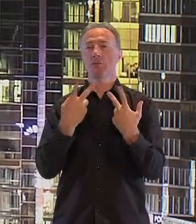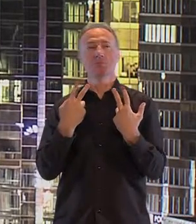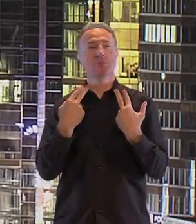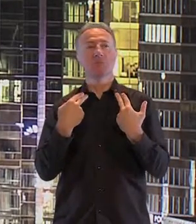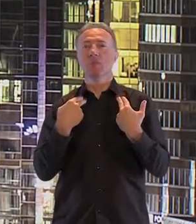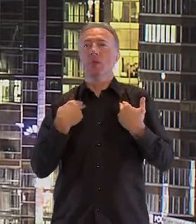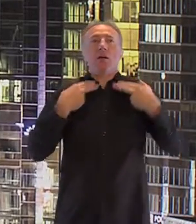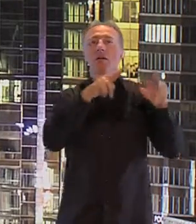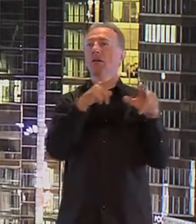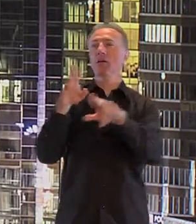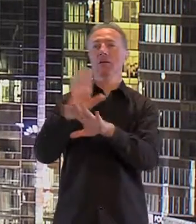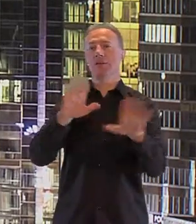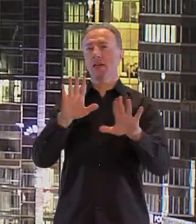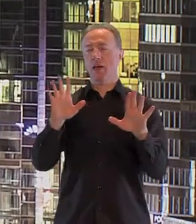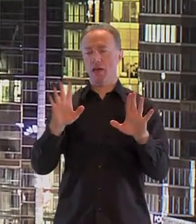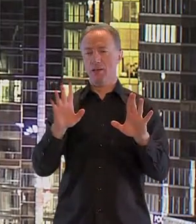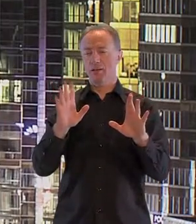ruchem obywateli do parlamentu,